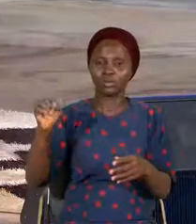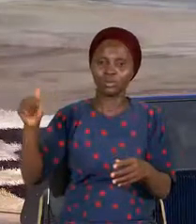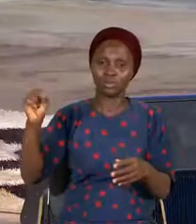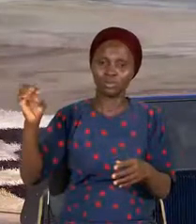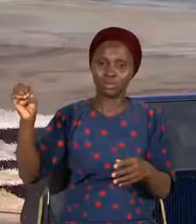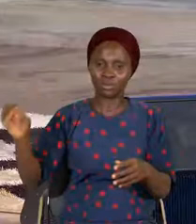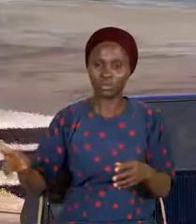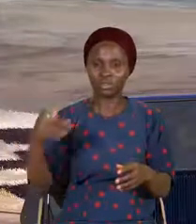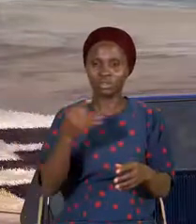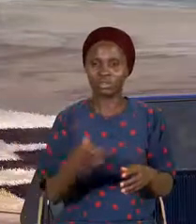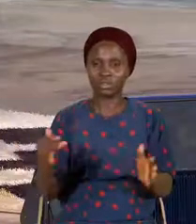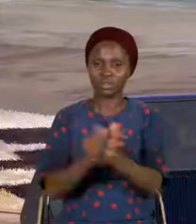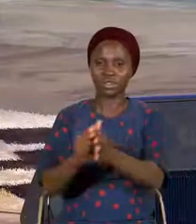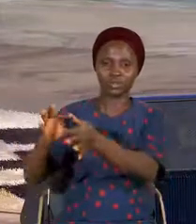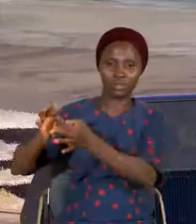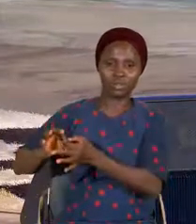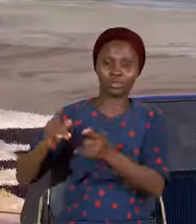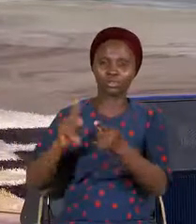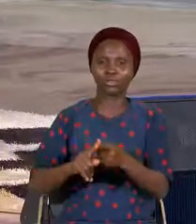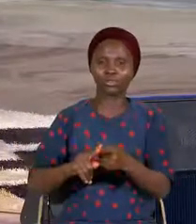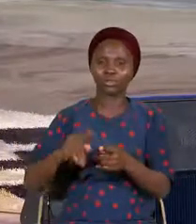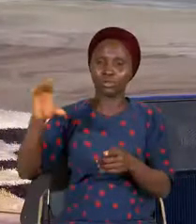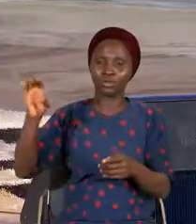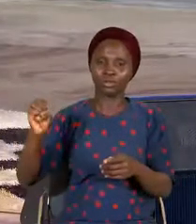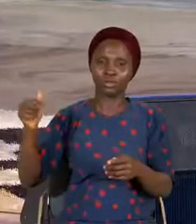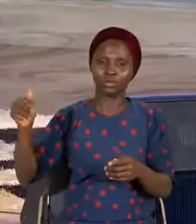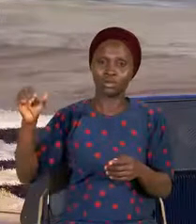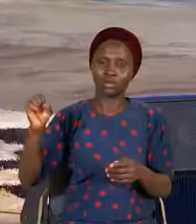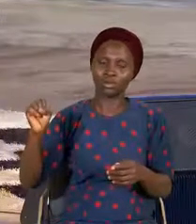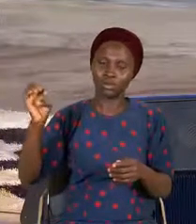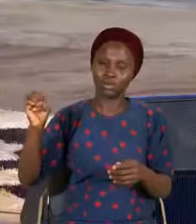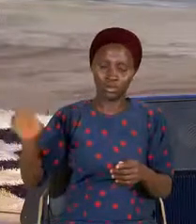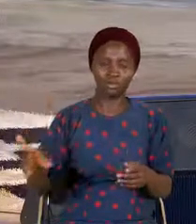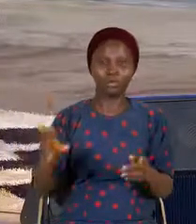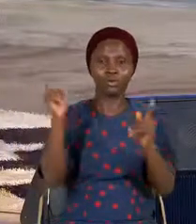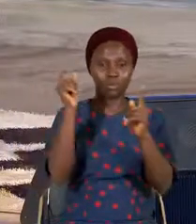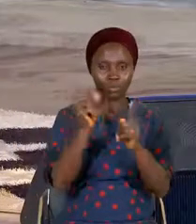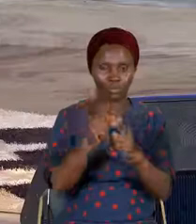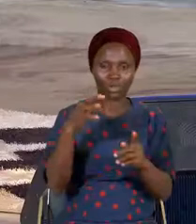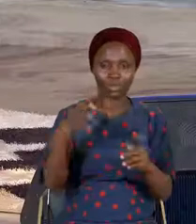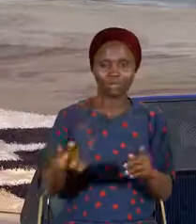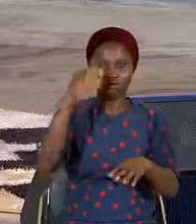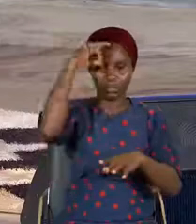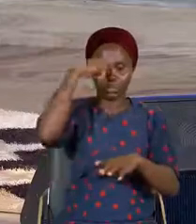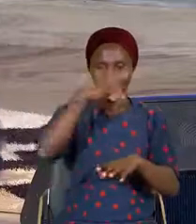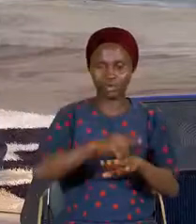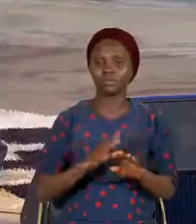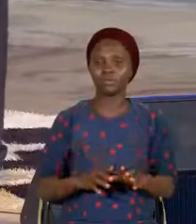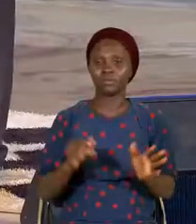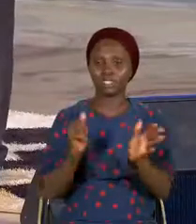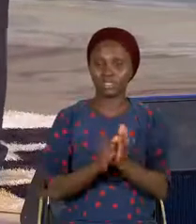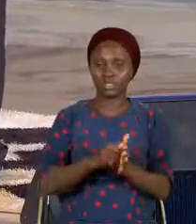ce qui est à César. La parole de sagesse. Cette